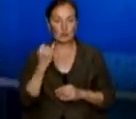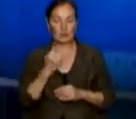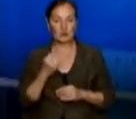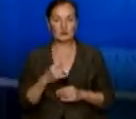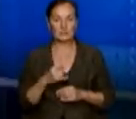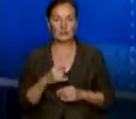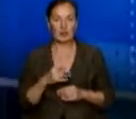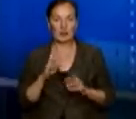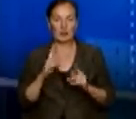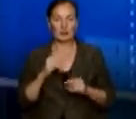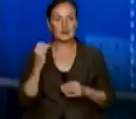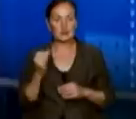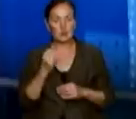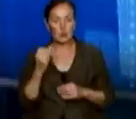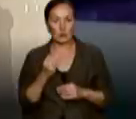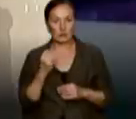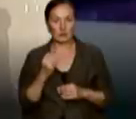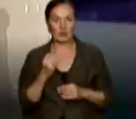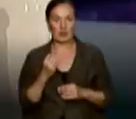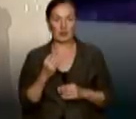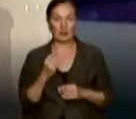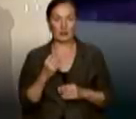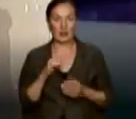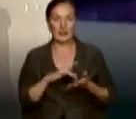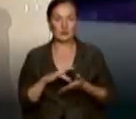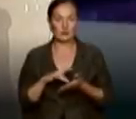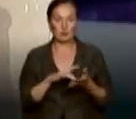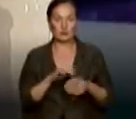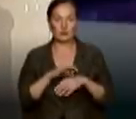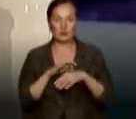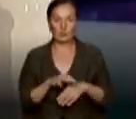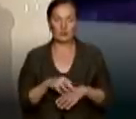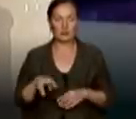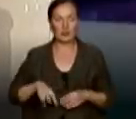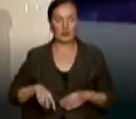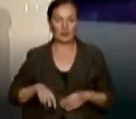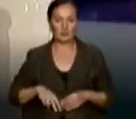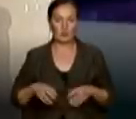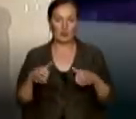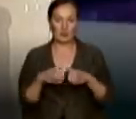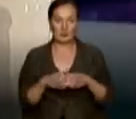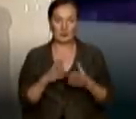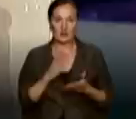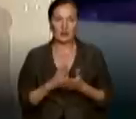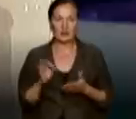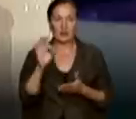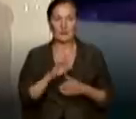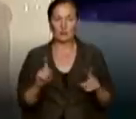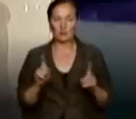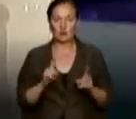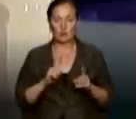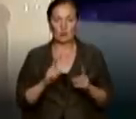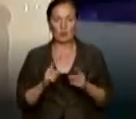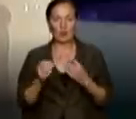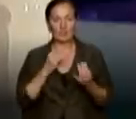екскурсовода, історика, як директора агенції, це важливо, тому що там є нам про що говорити. Там можуть бути класні маршрути. Чому їх